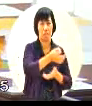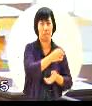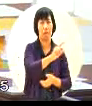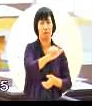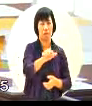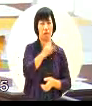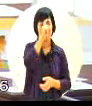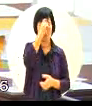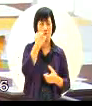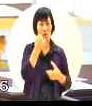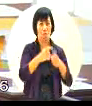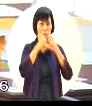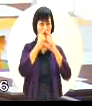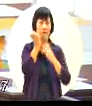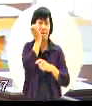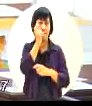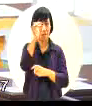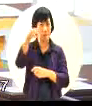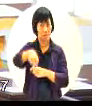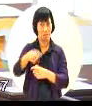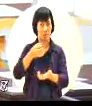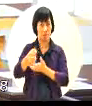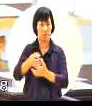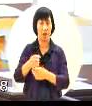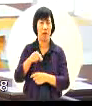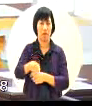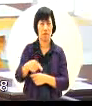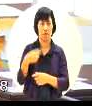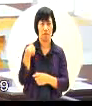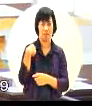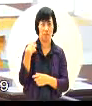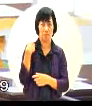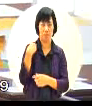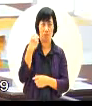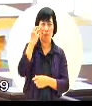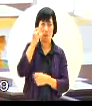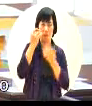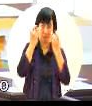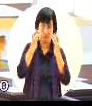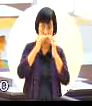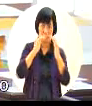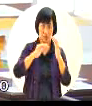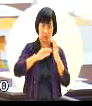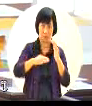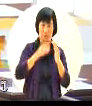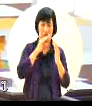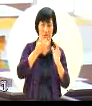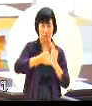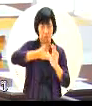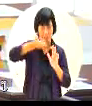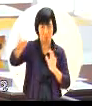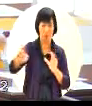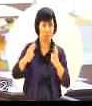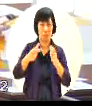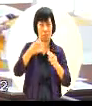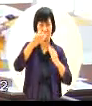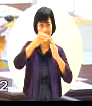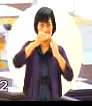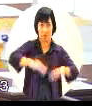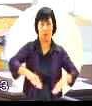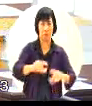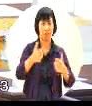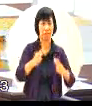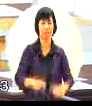家买物件，所以这个果菜市场一定爱用钱呢，吼、哦、啊！希望讲咱市政府针对着